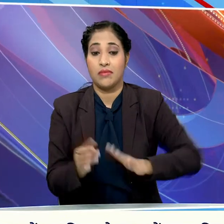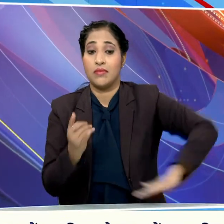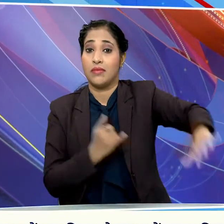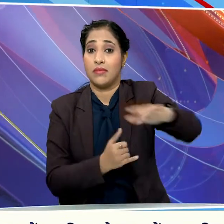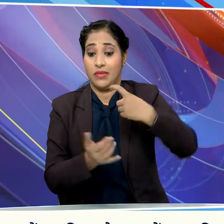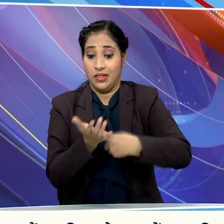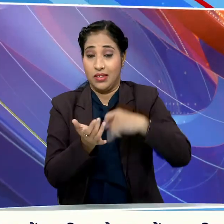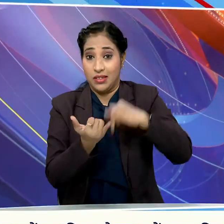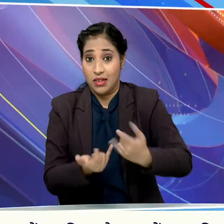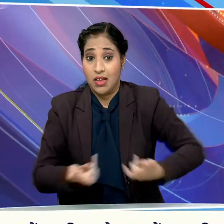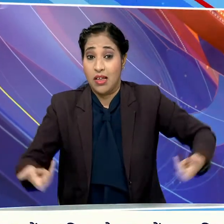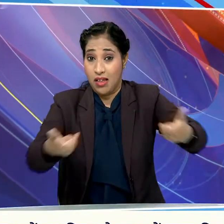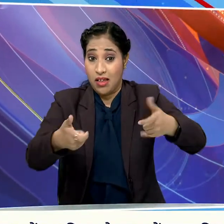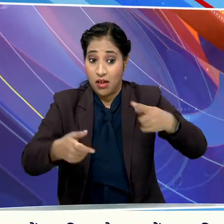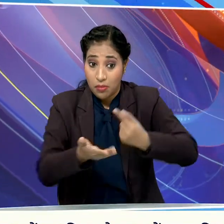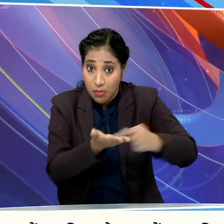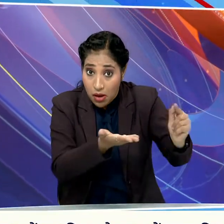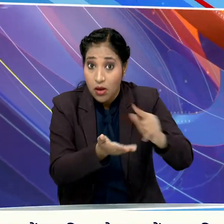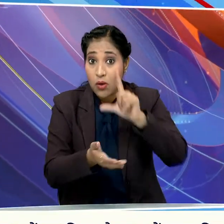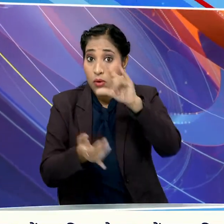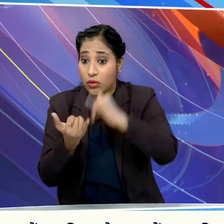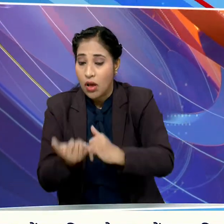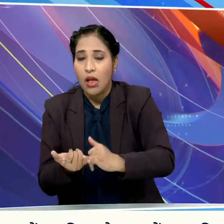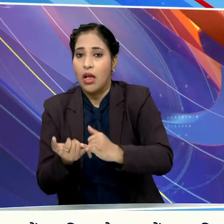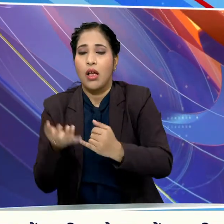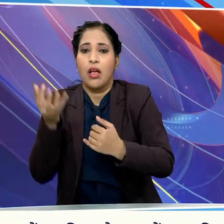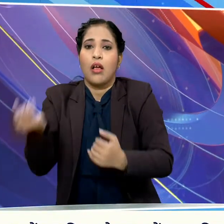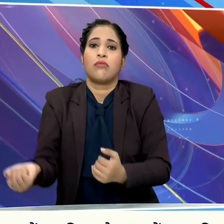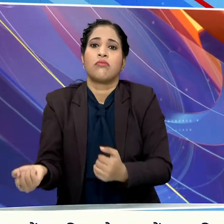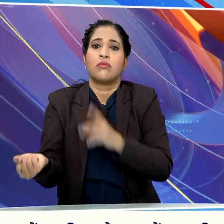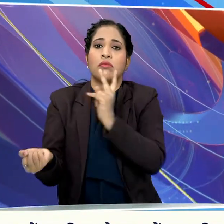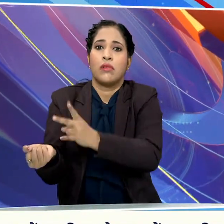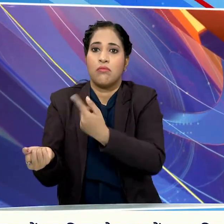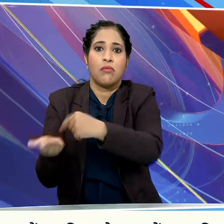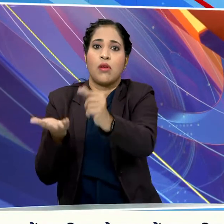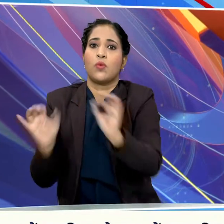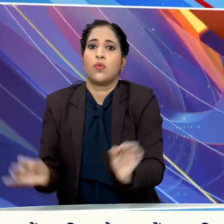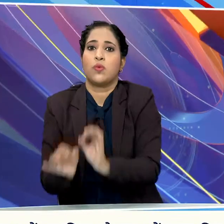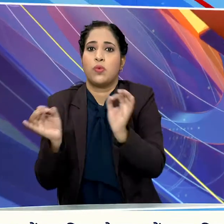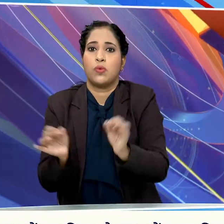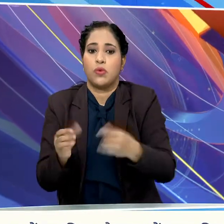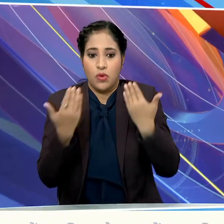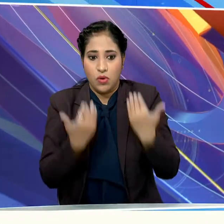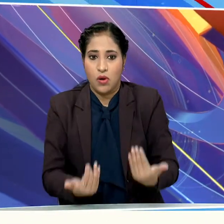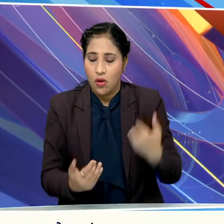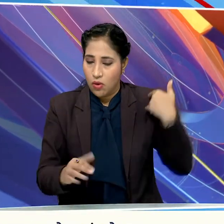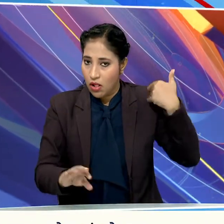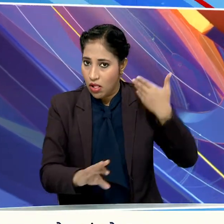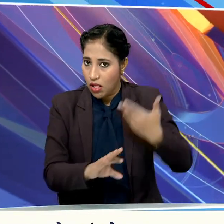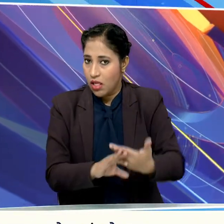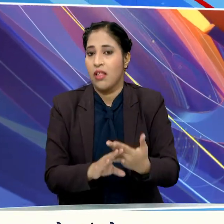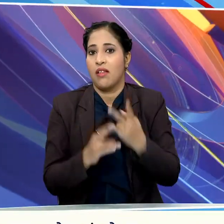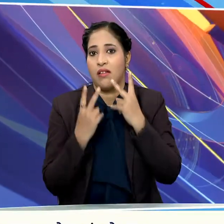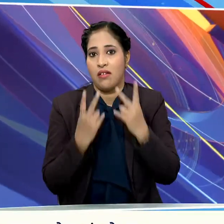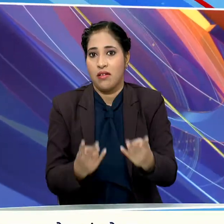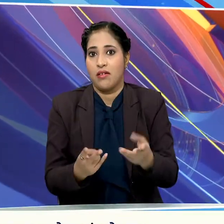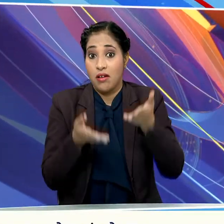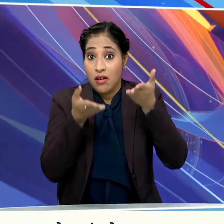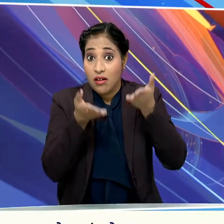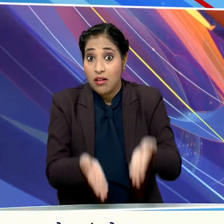રાજ્યસભામાં નાટક કરે અને લોકસભામાં લટકાવી રાખે, આજ એમનો કારોબાર હતો।